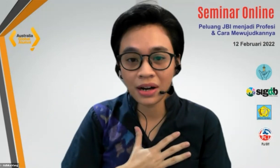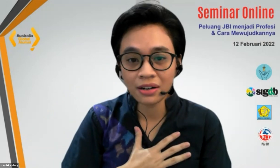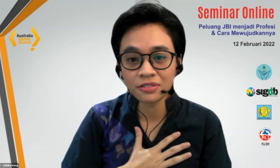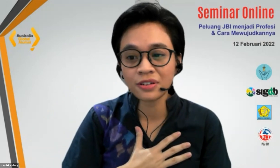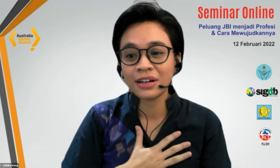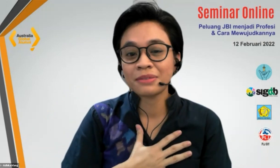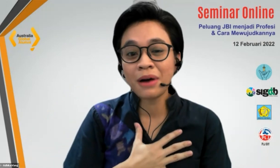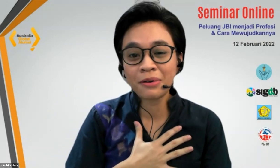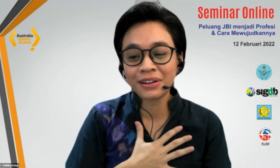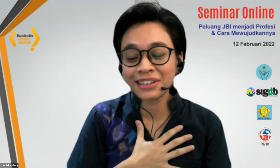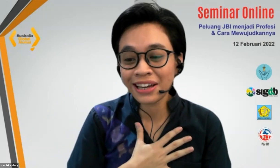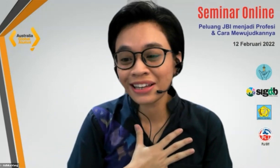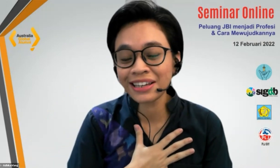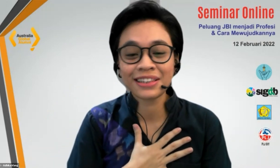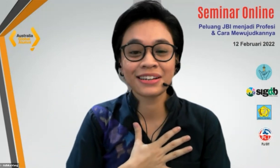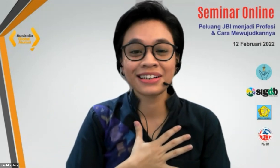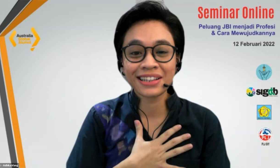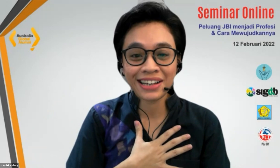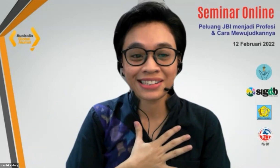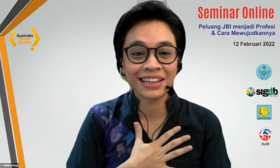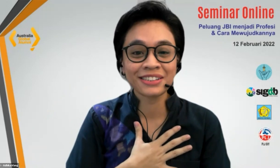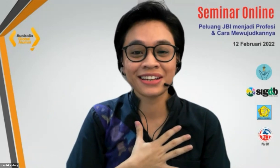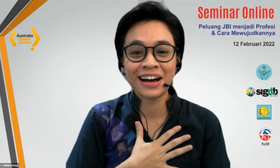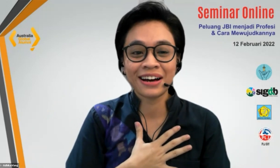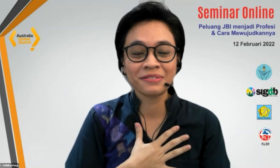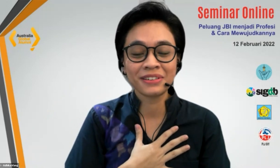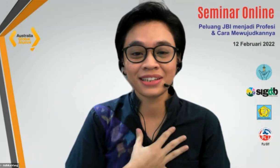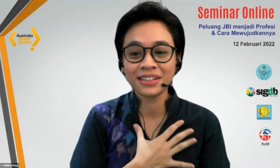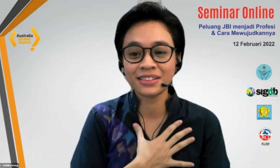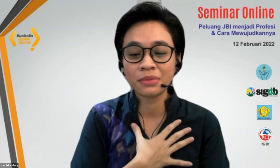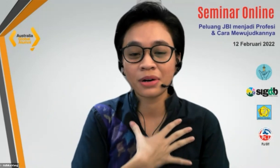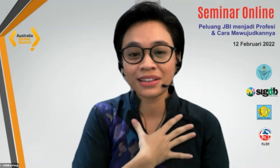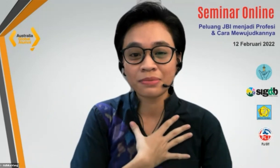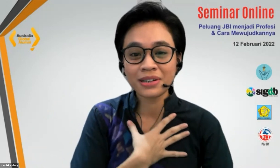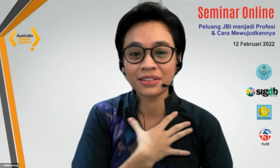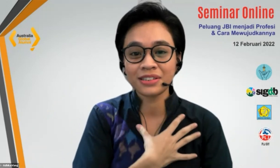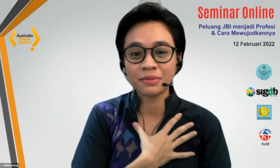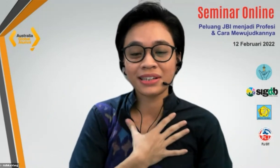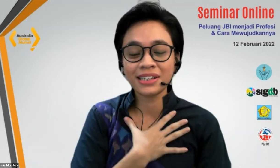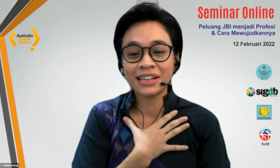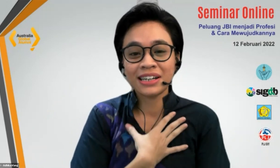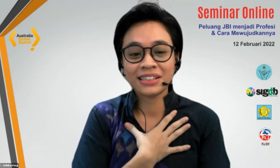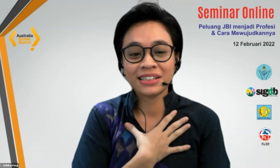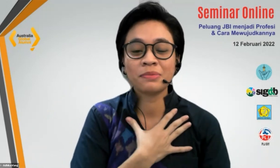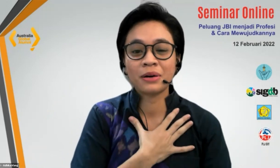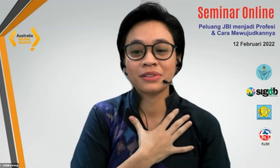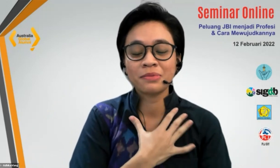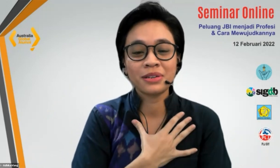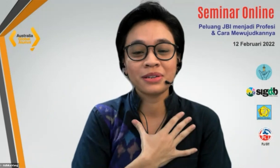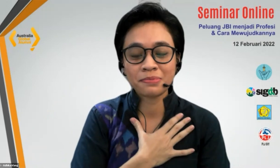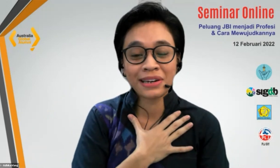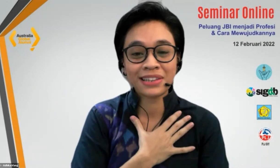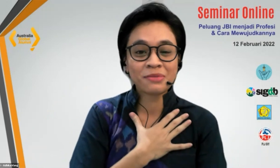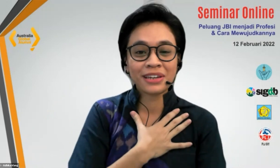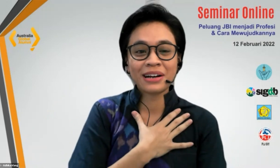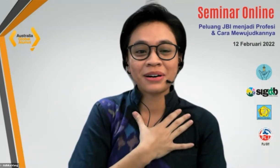saya minta maaf bahwa ternyata kita tidak terasa Ya sudah hampir tiga jam mau ditambah satu jam lagi saya mau